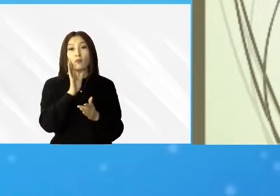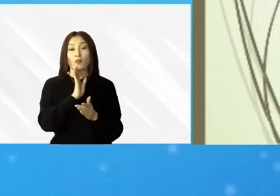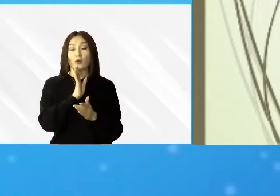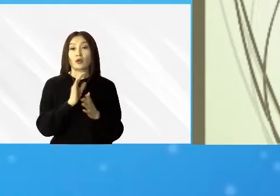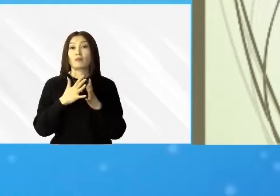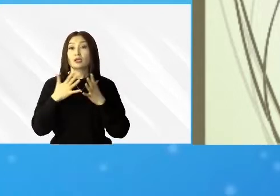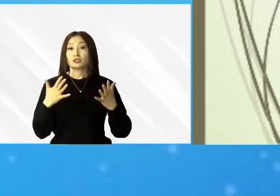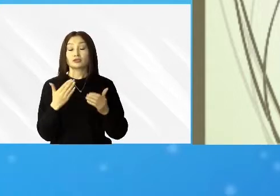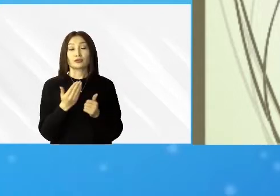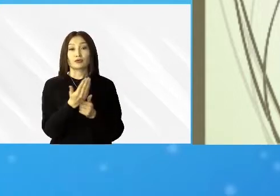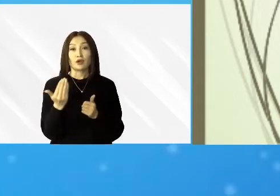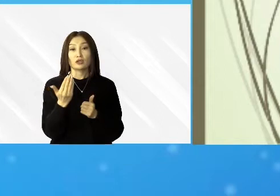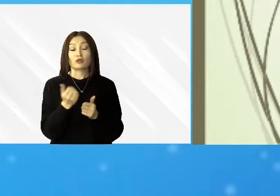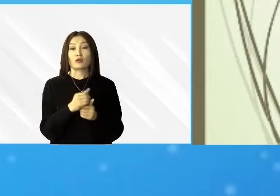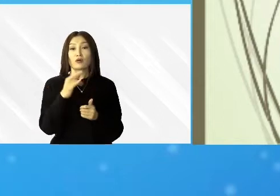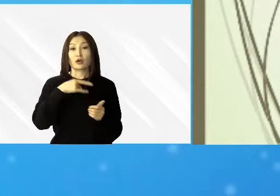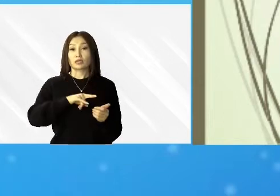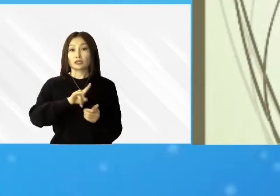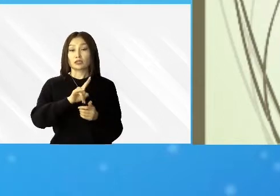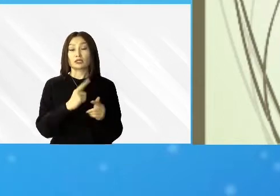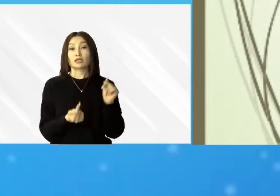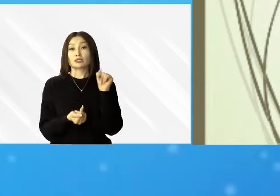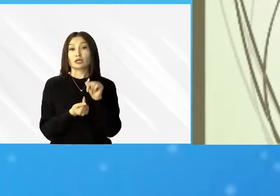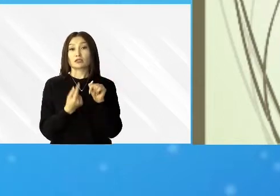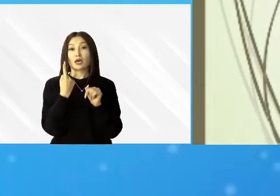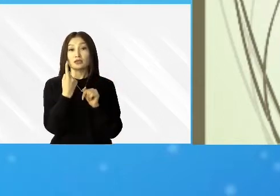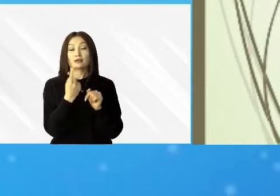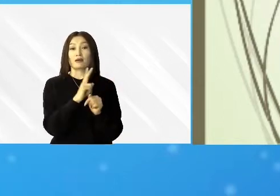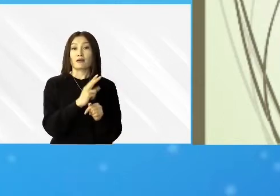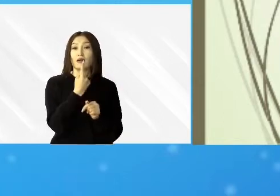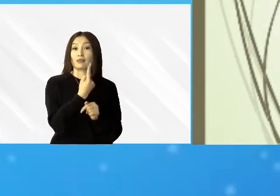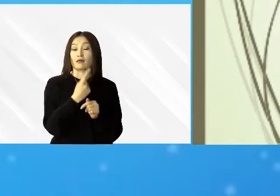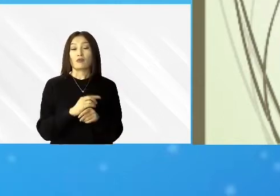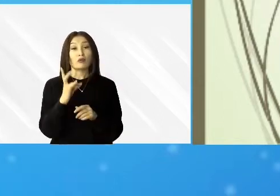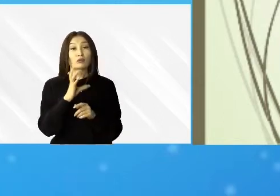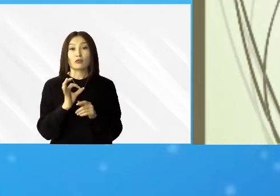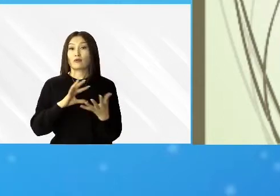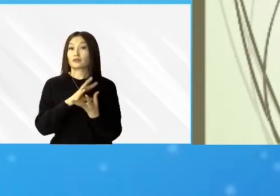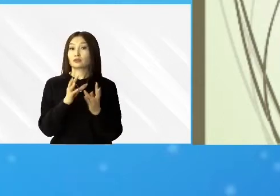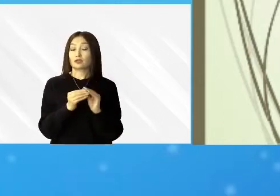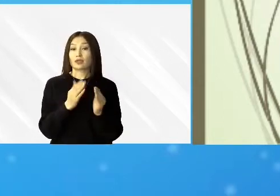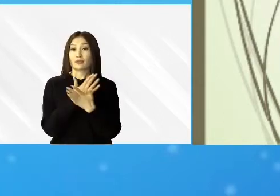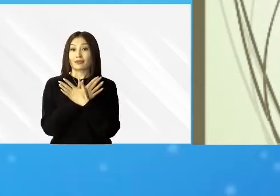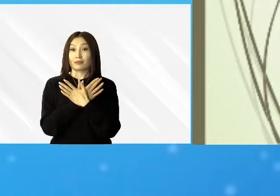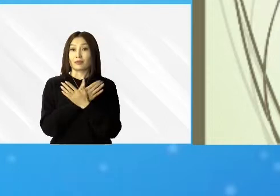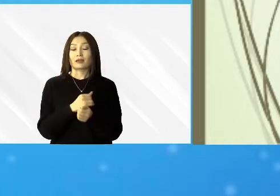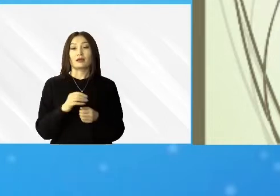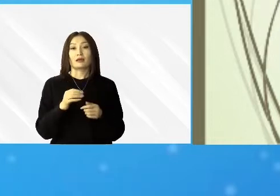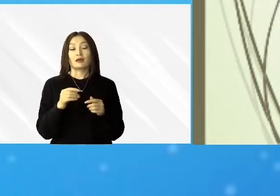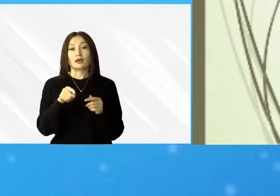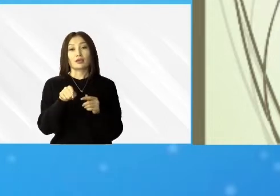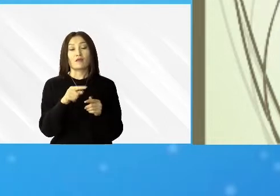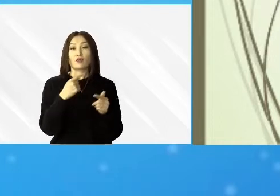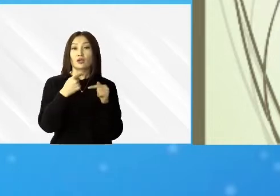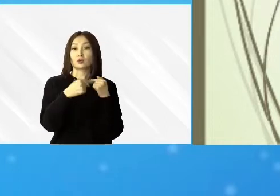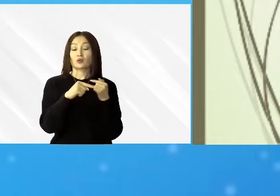большинстве популяций оно в момент рождения соответствует 1:1. Однако в результате гибелей особей того